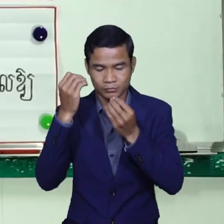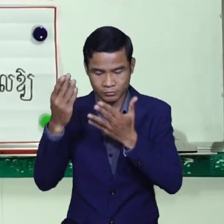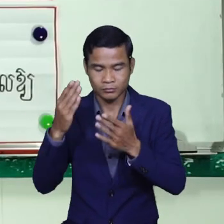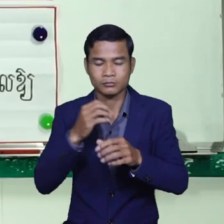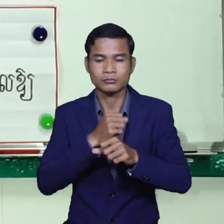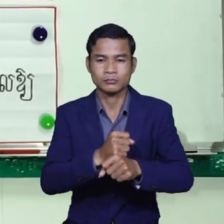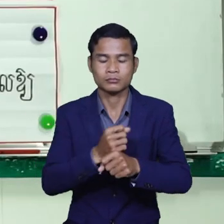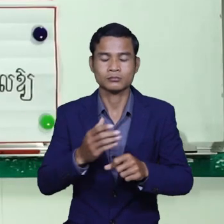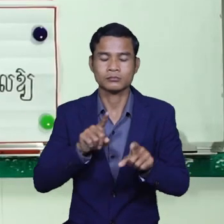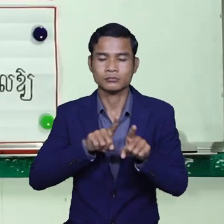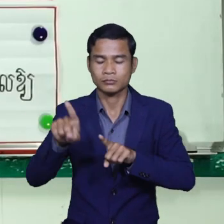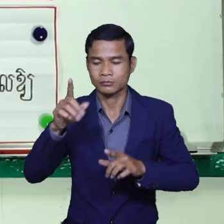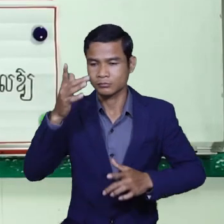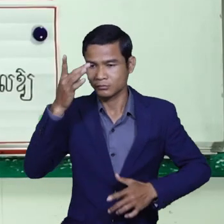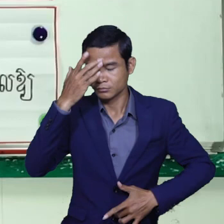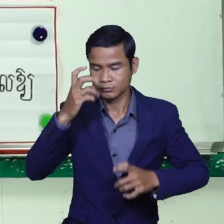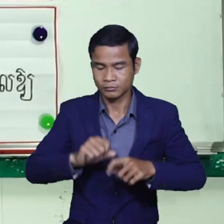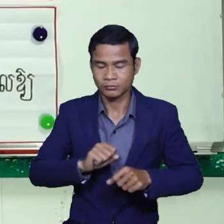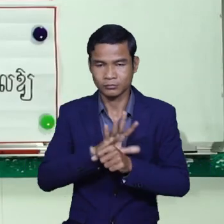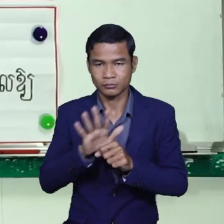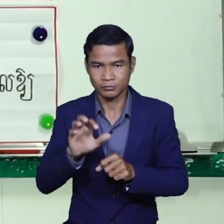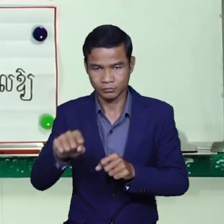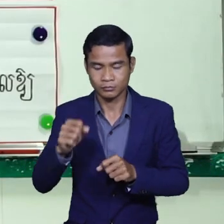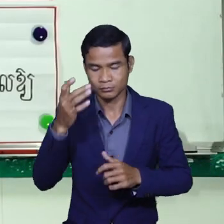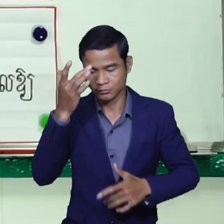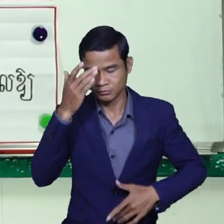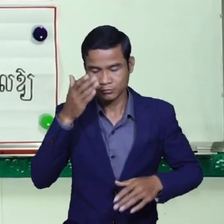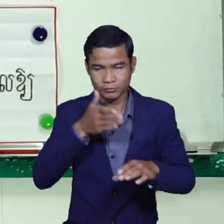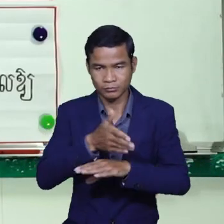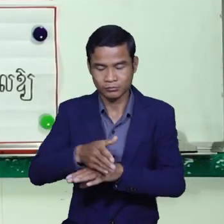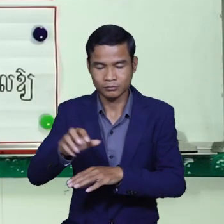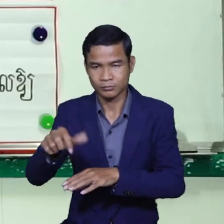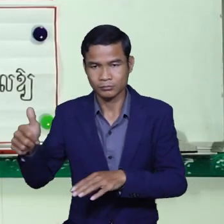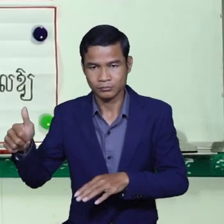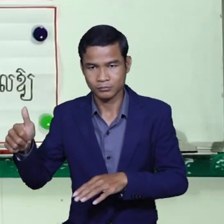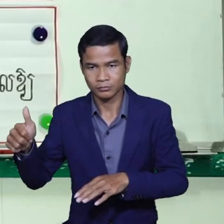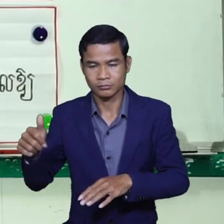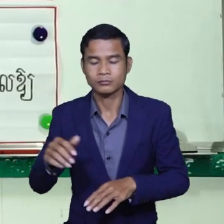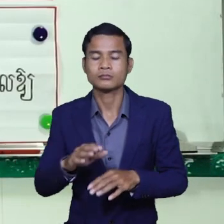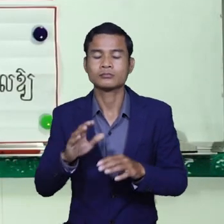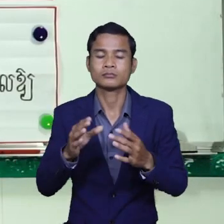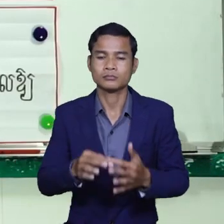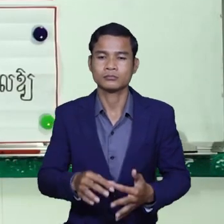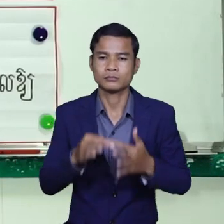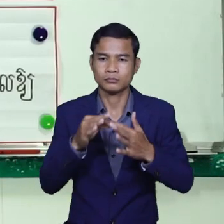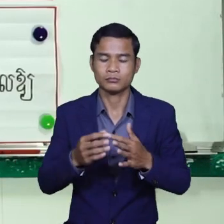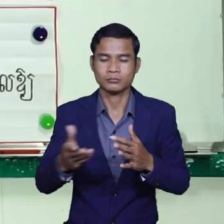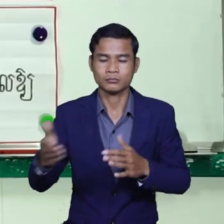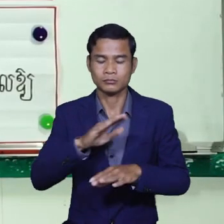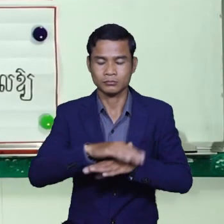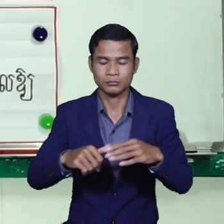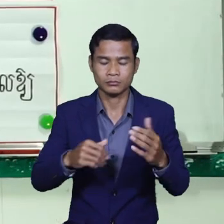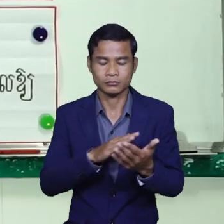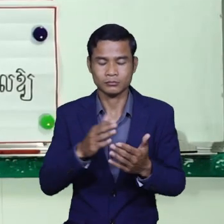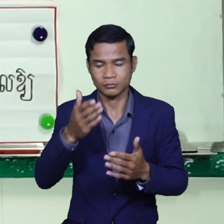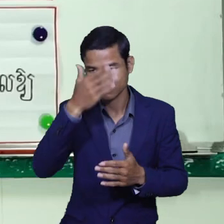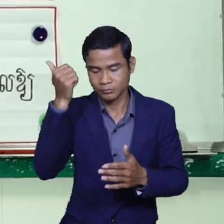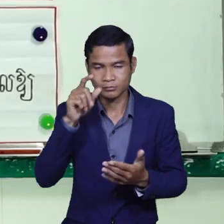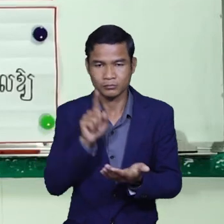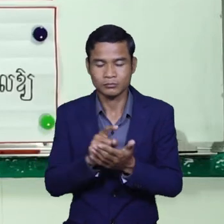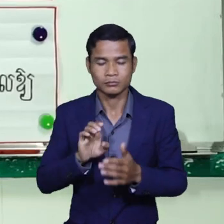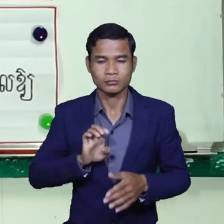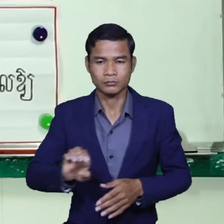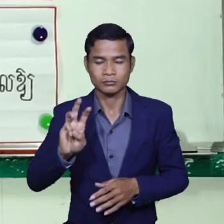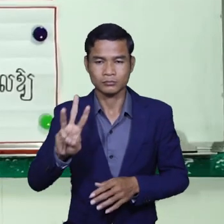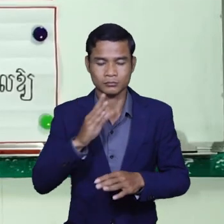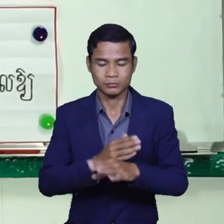cốn áo chia phót bì cho người Covid đập bà bún nâng cho người chlòng xanh xanh hay chìa bì xế con cốn cũng phê chà ạc vọt về thiên là